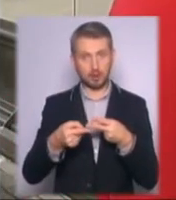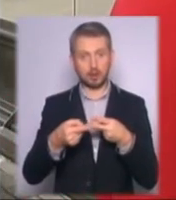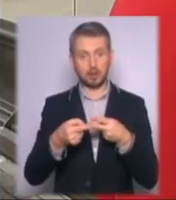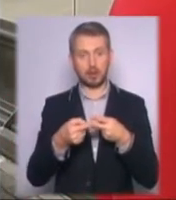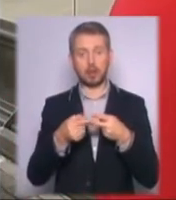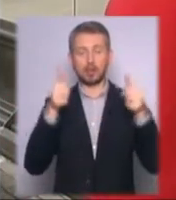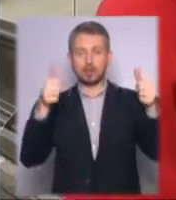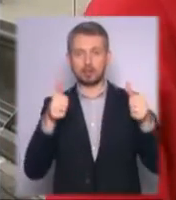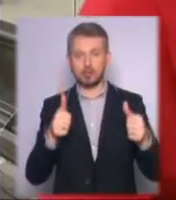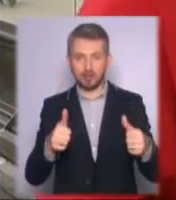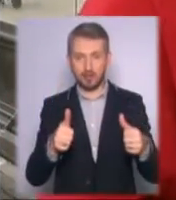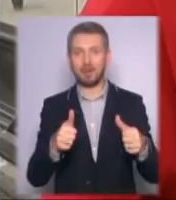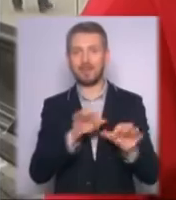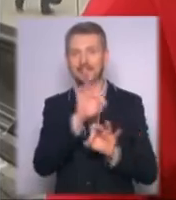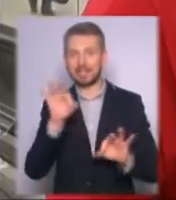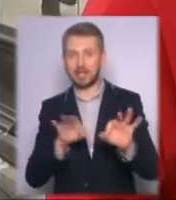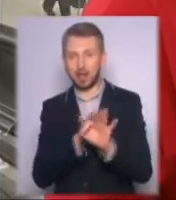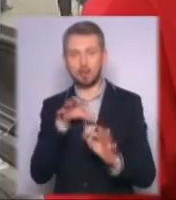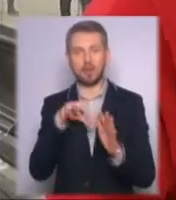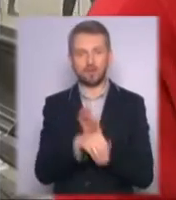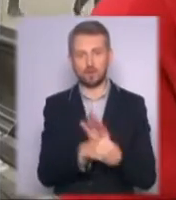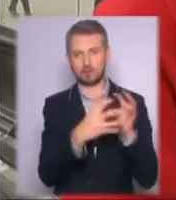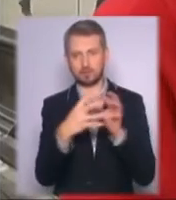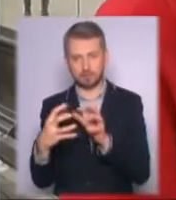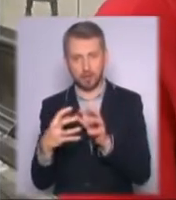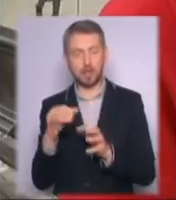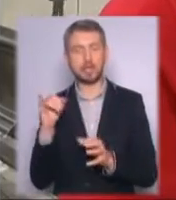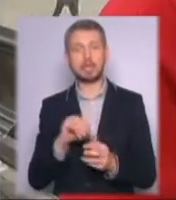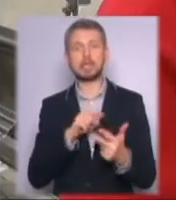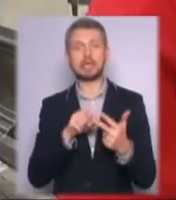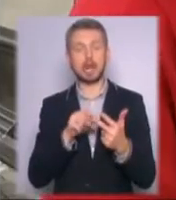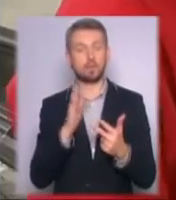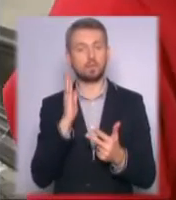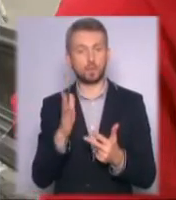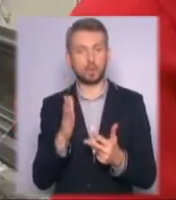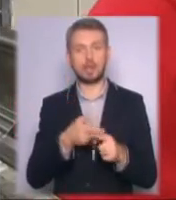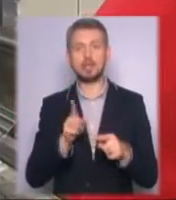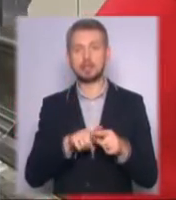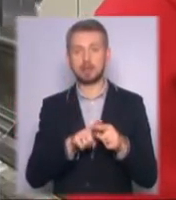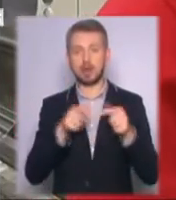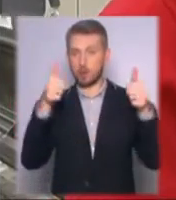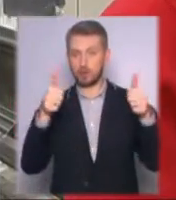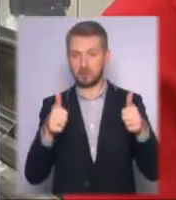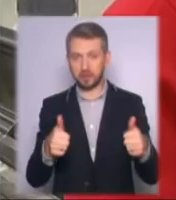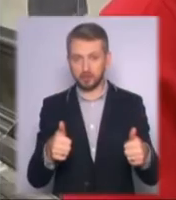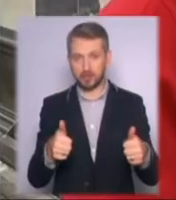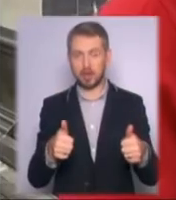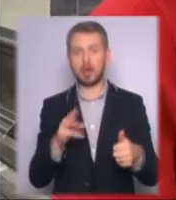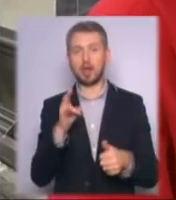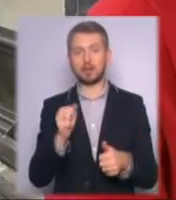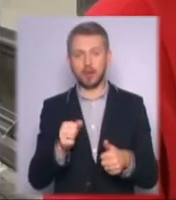схем руху транспорту в самих рухомих одиницях. І третім етапом буде це розміщення навігації